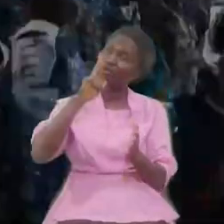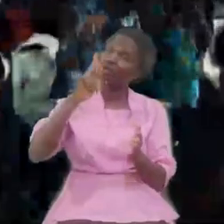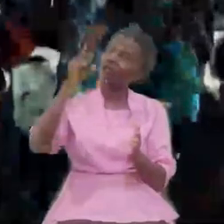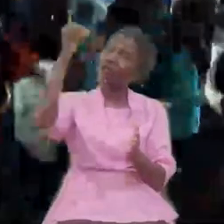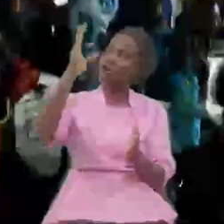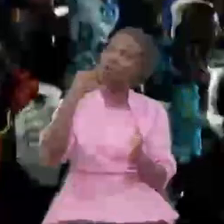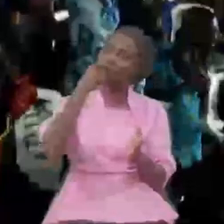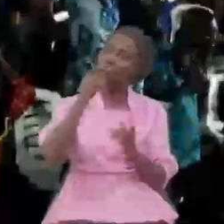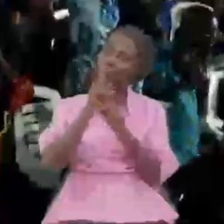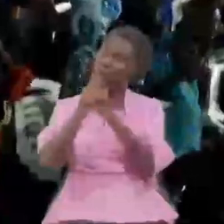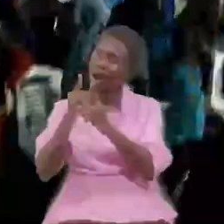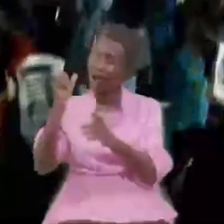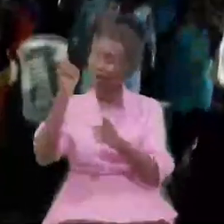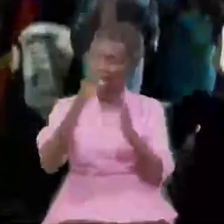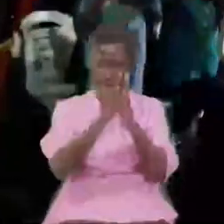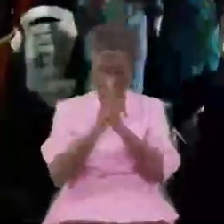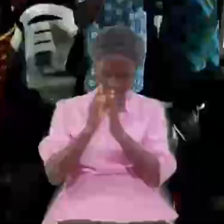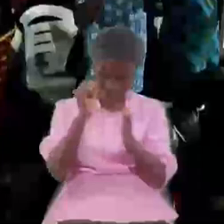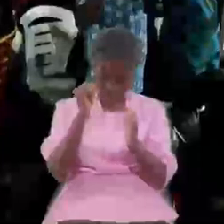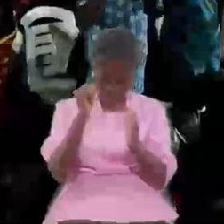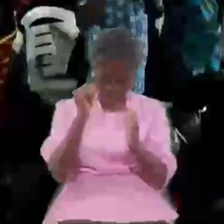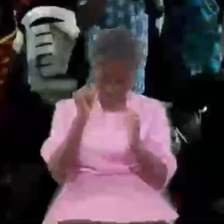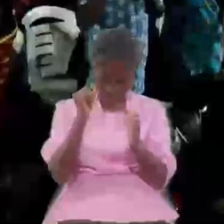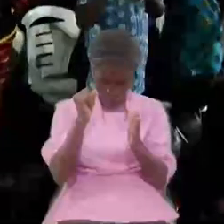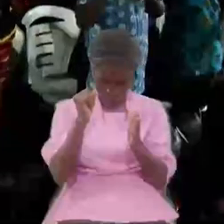Nous savons que tu es le Dieu qui exauce la prière.